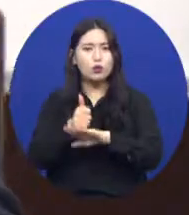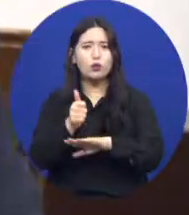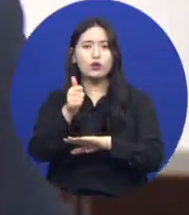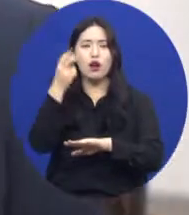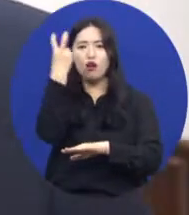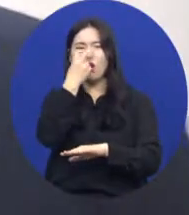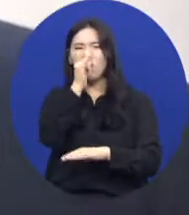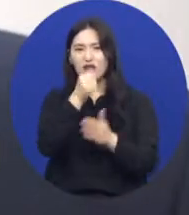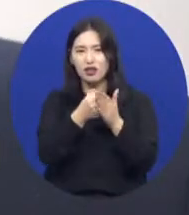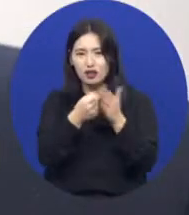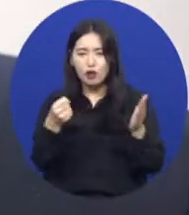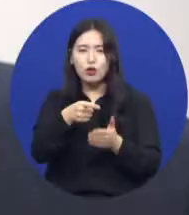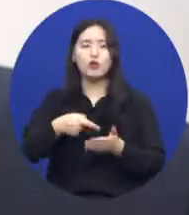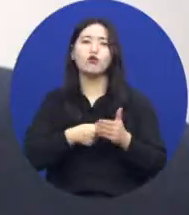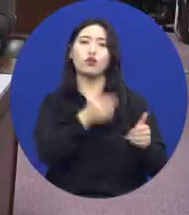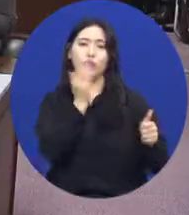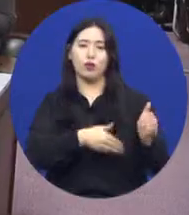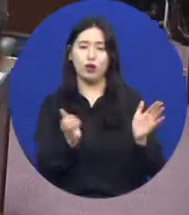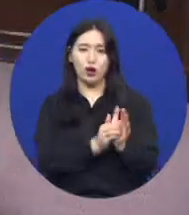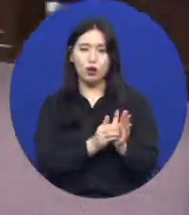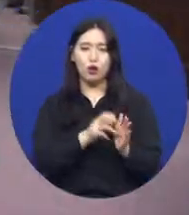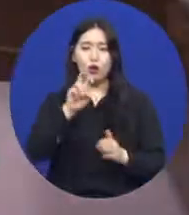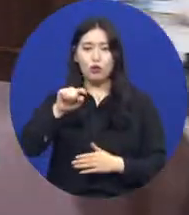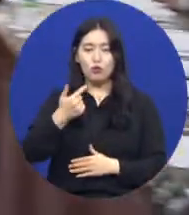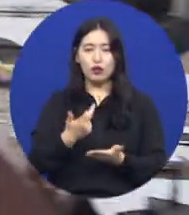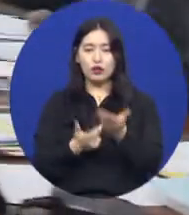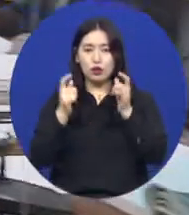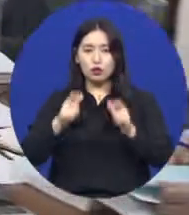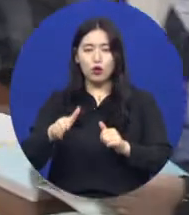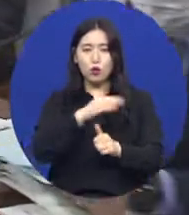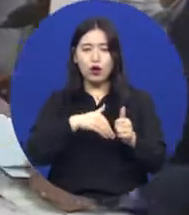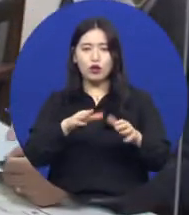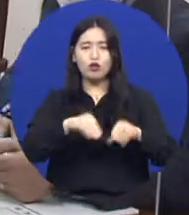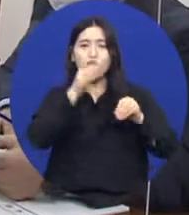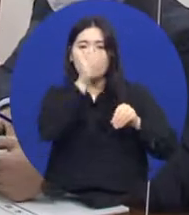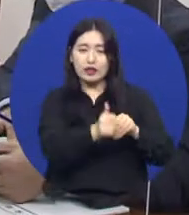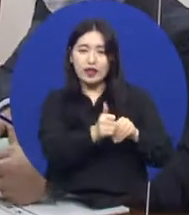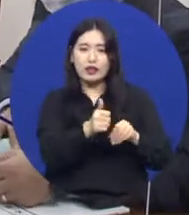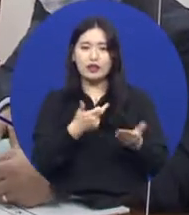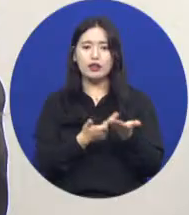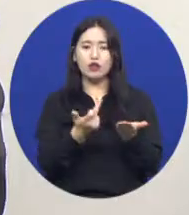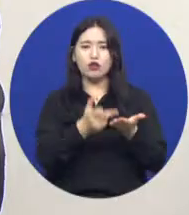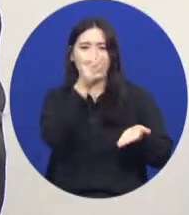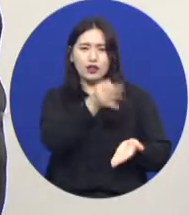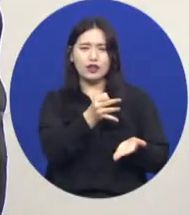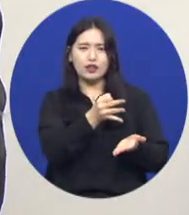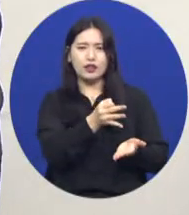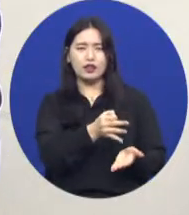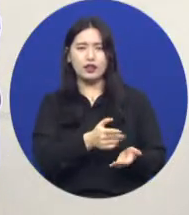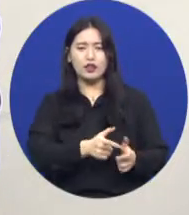결과를 들며 추진을 주문했고, 문경삼 제주도 환경보전국장은 제주의 환경 가치를 높이는